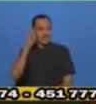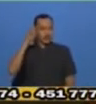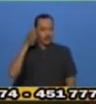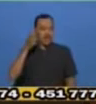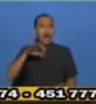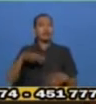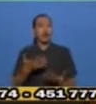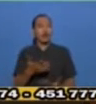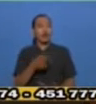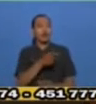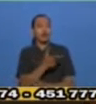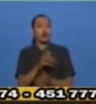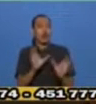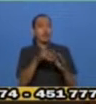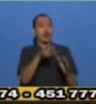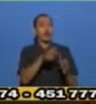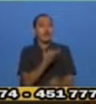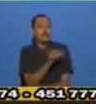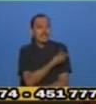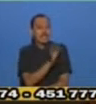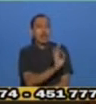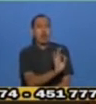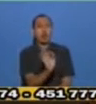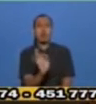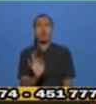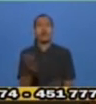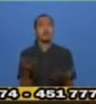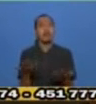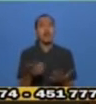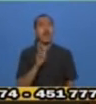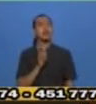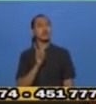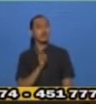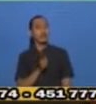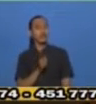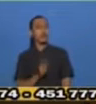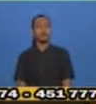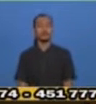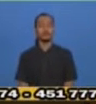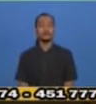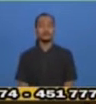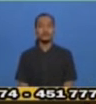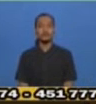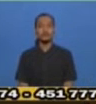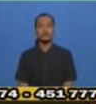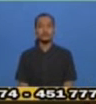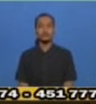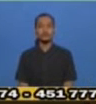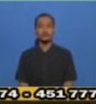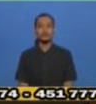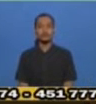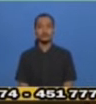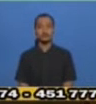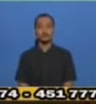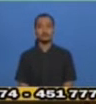belum terakomodir mendapatkan vaksinasi. Kenapa? Karena di dalam tadi yang saya sebutkan, kalau